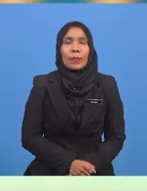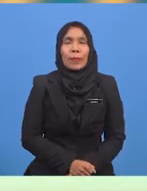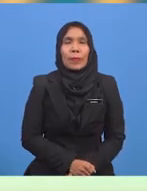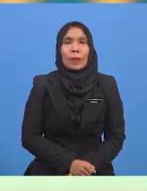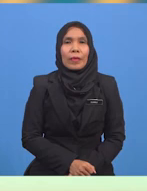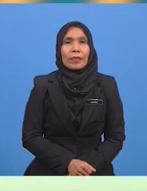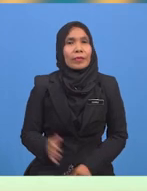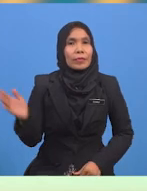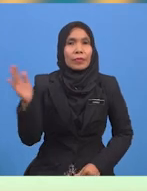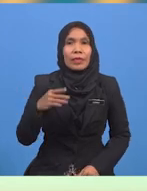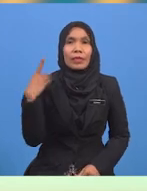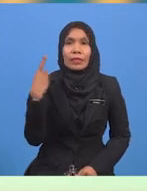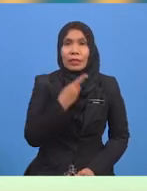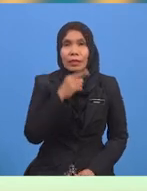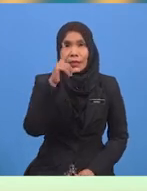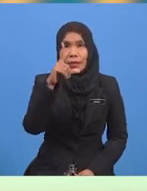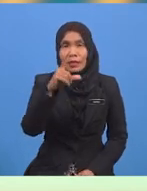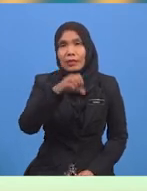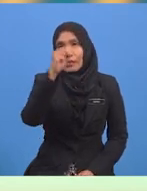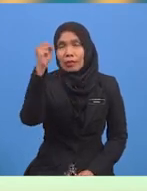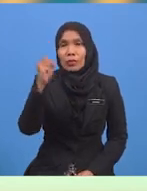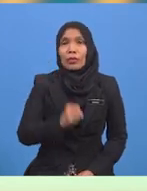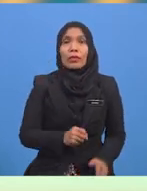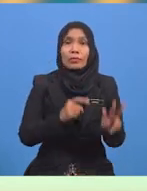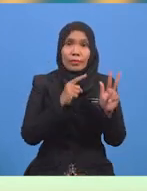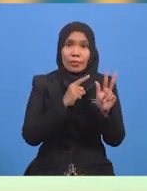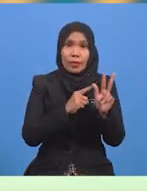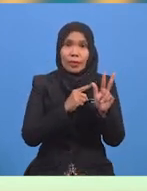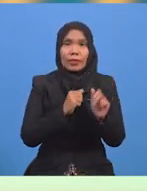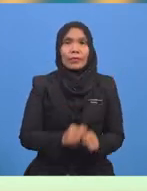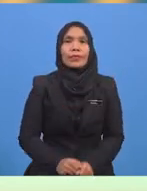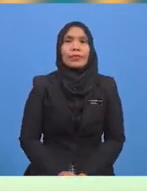Mari kita lihat soalan yang ketiga bagi segitiga